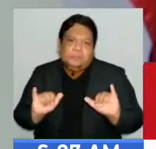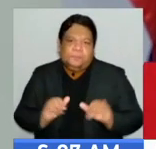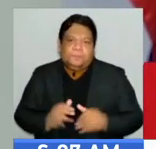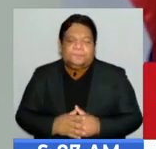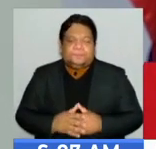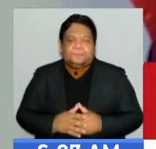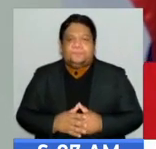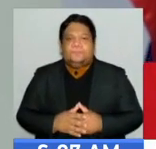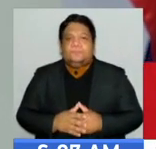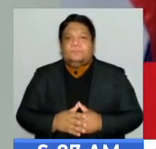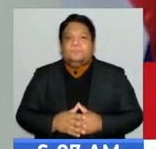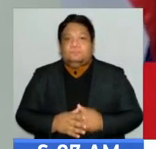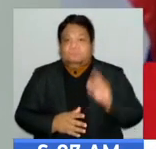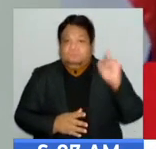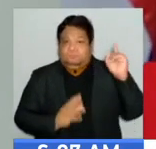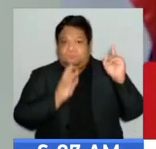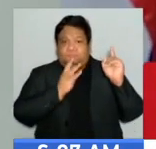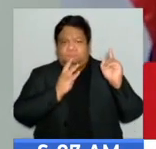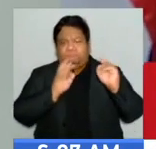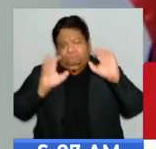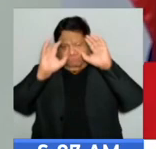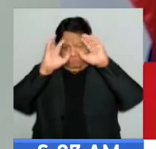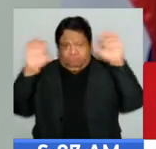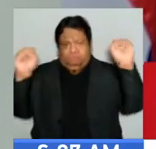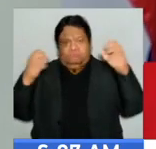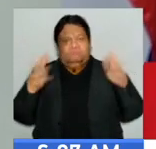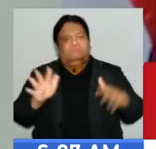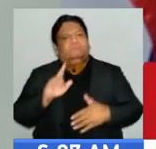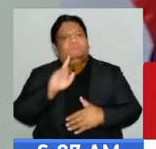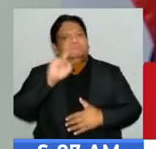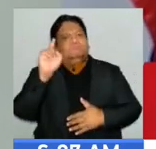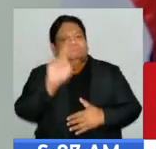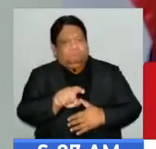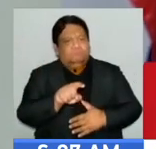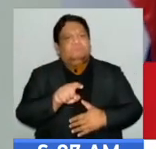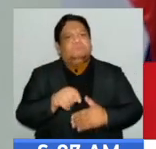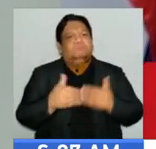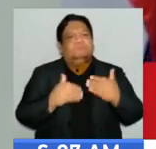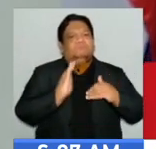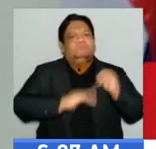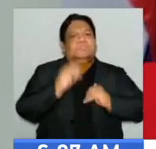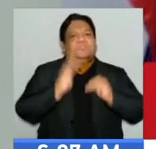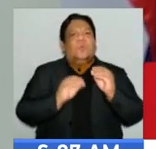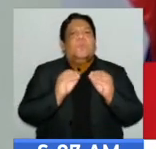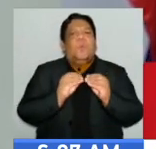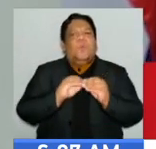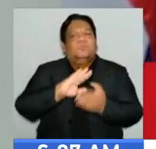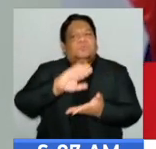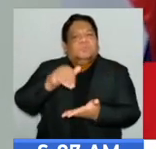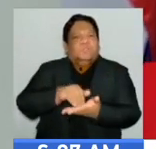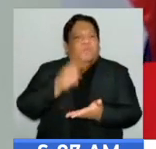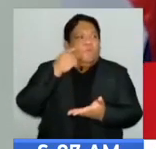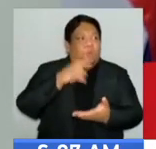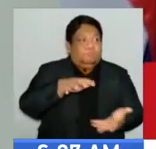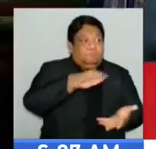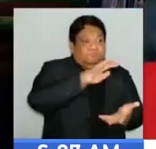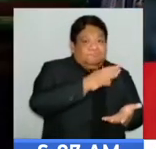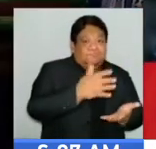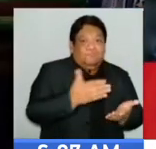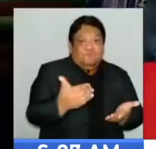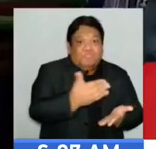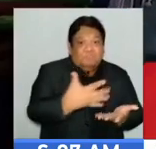marami pang ah Cold Storage facilities para sa pagkakataon na marami ang ating huli may means tayo para imbakin